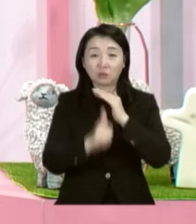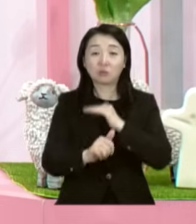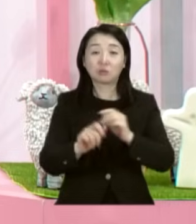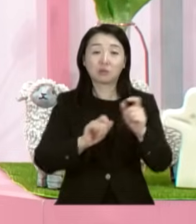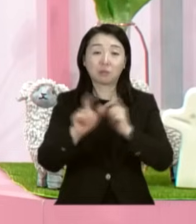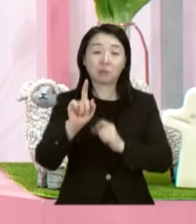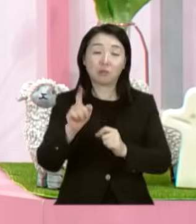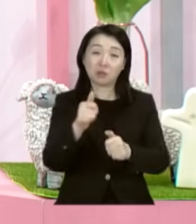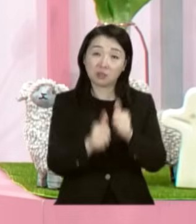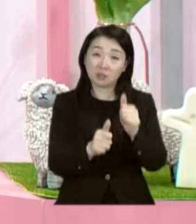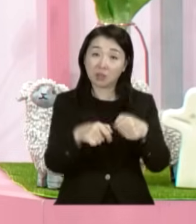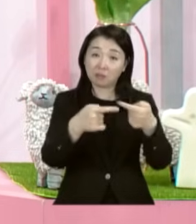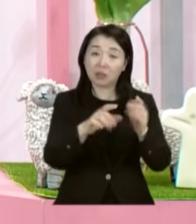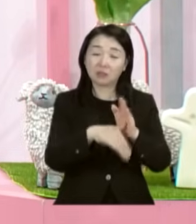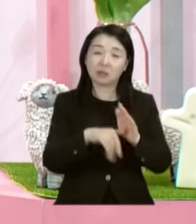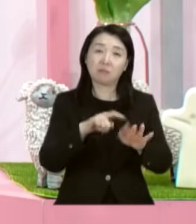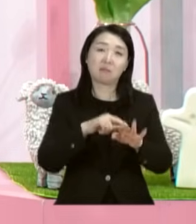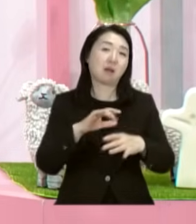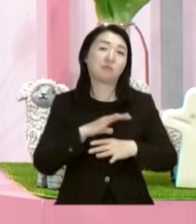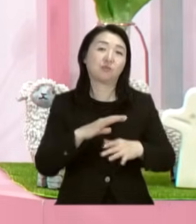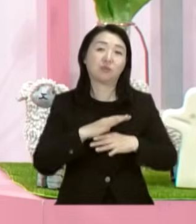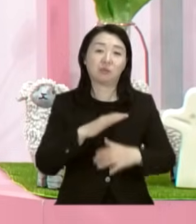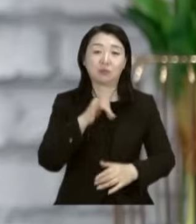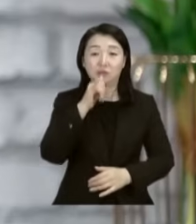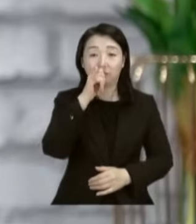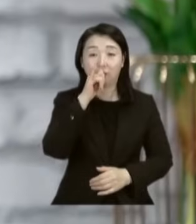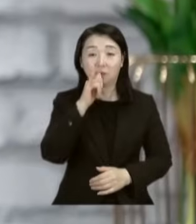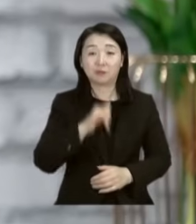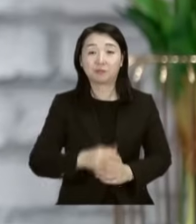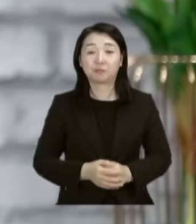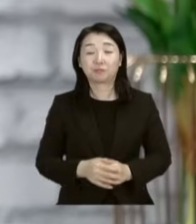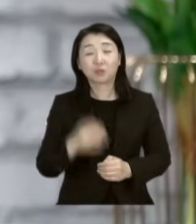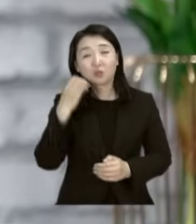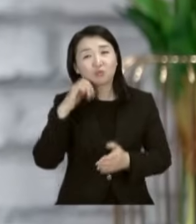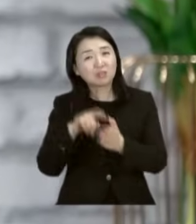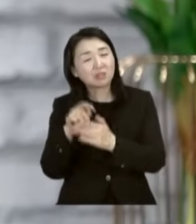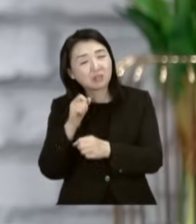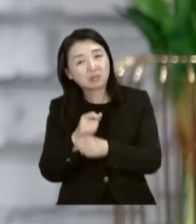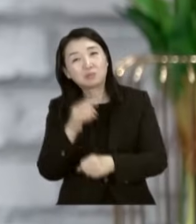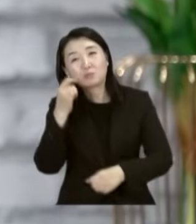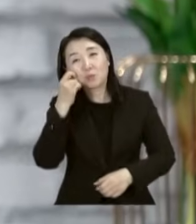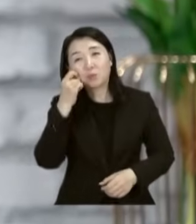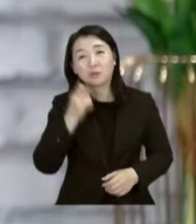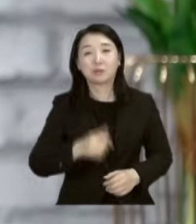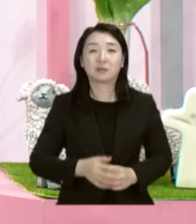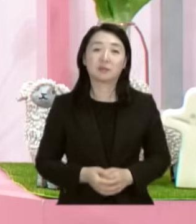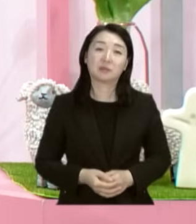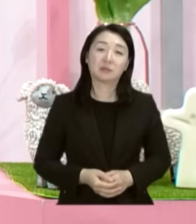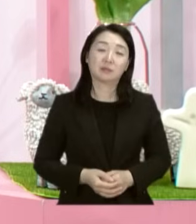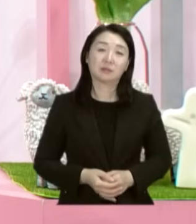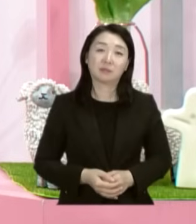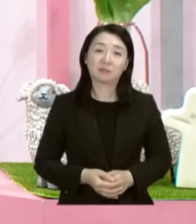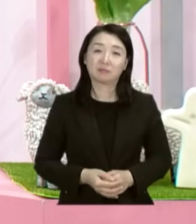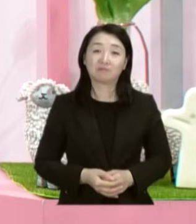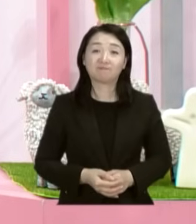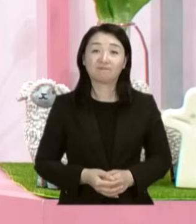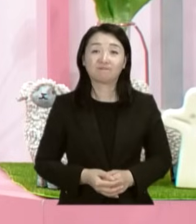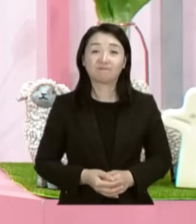선수들은 항상이 시합을 나갈 때 두려운 마음이 엄청 많이 들 그죠 의지할 때도 없고요 정말